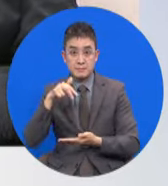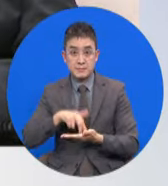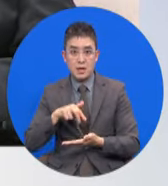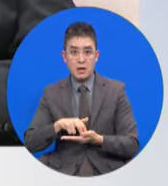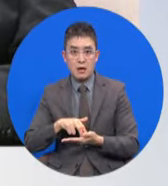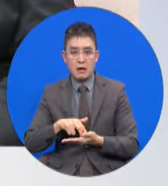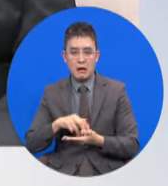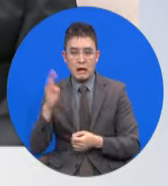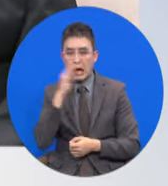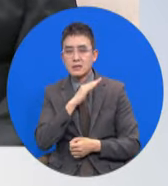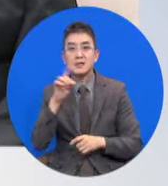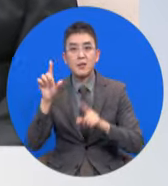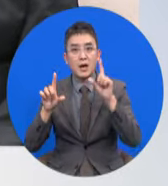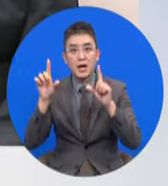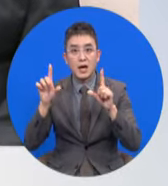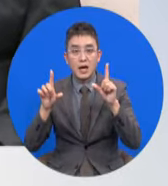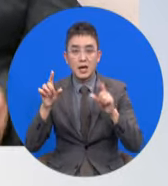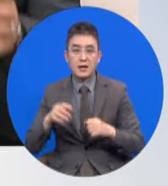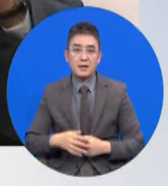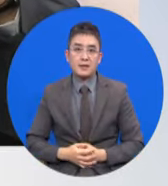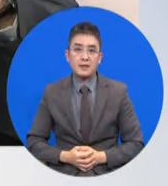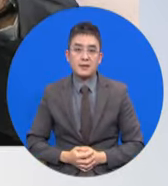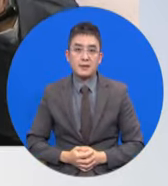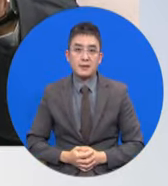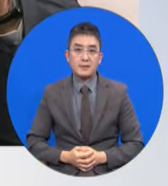국민의힘에서는 악재가 될 거고요. 또 하나는